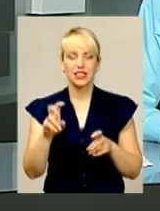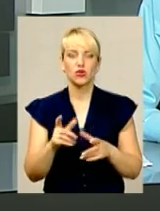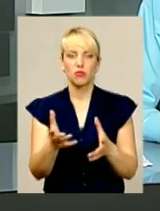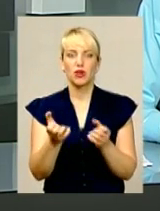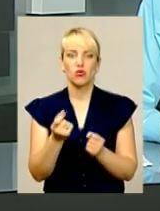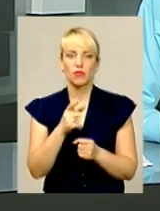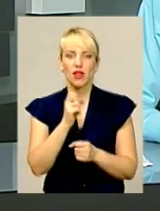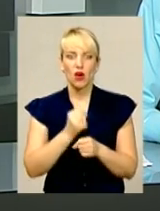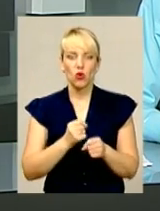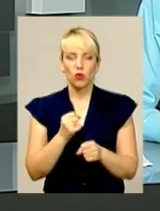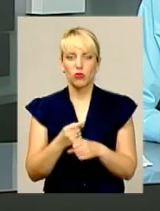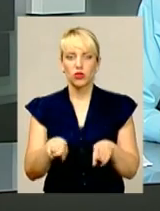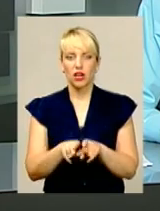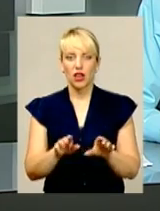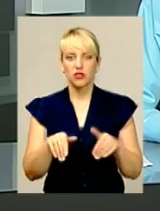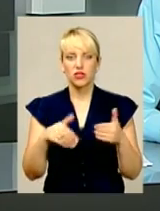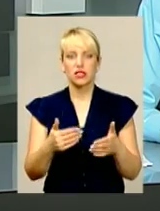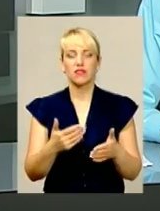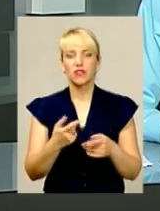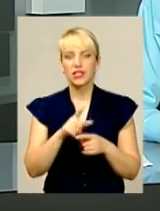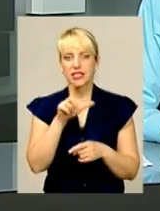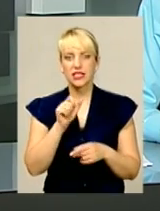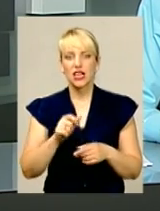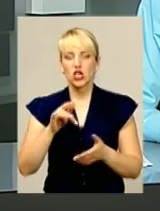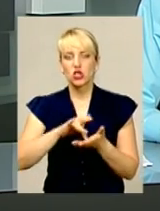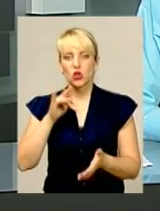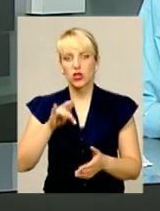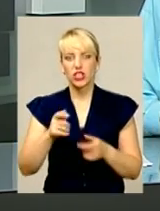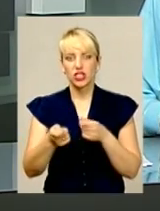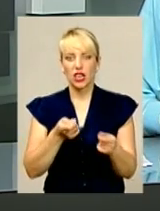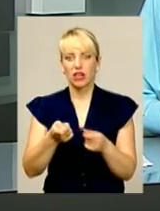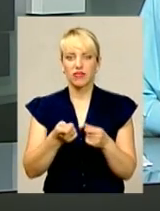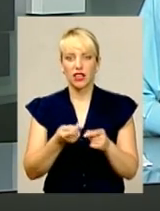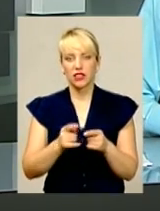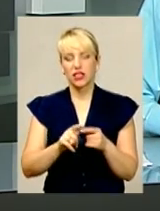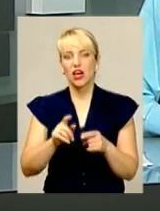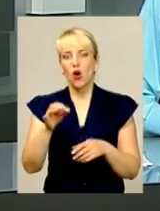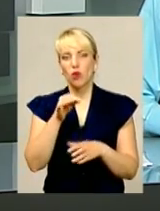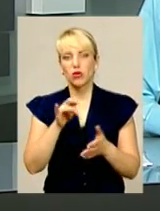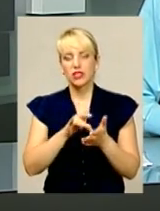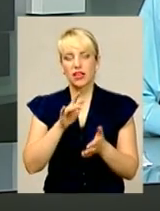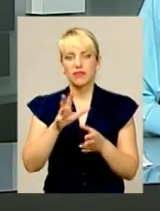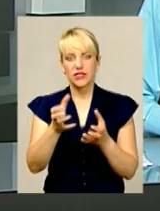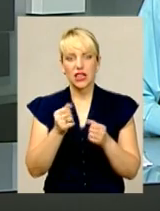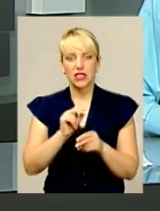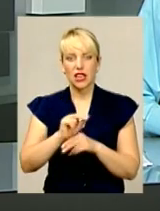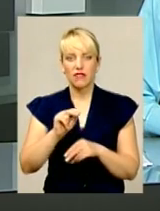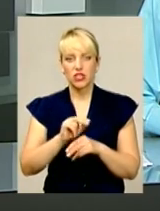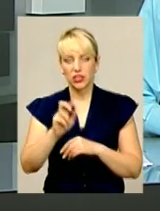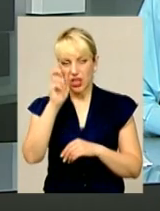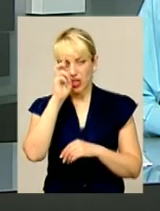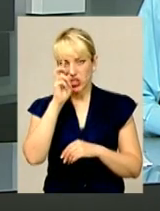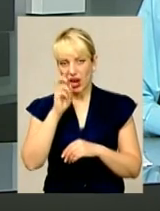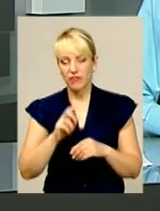чиновників. Така ініціатива надійшла із столичних владних кабінетів. В обласному центрі вже взялися навчати державних службовців